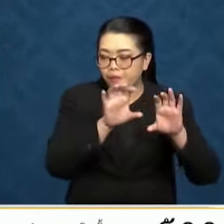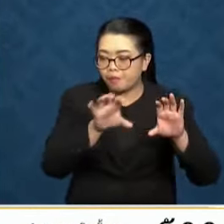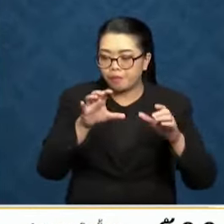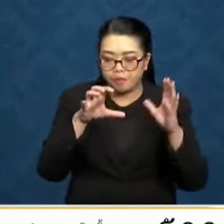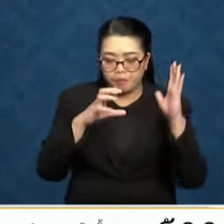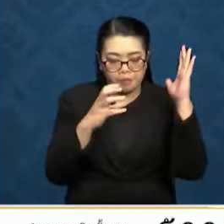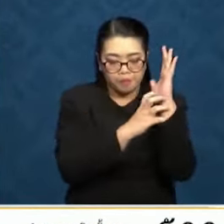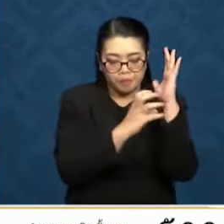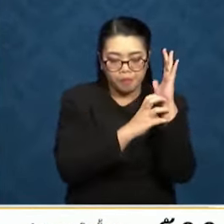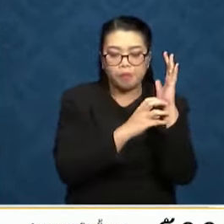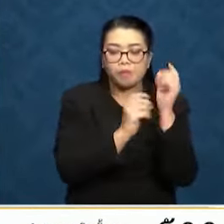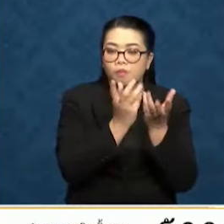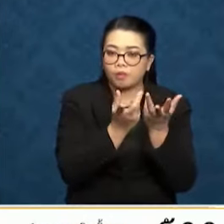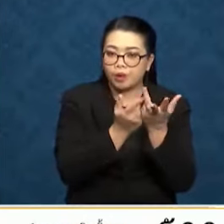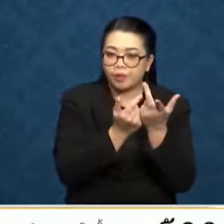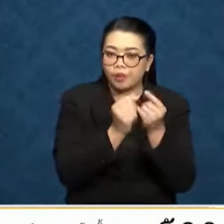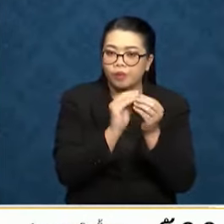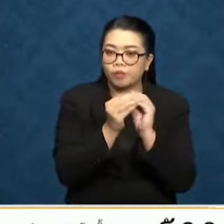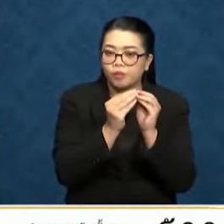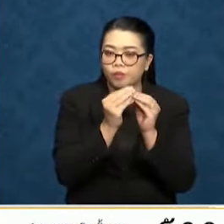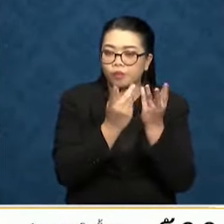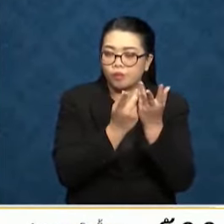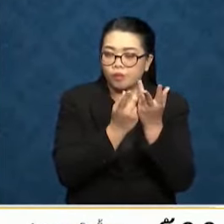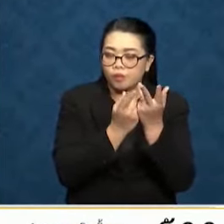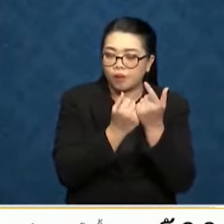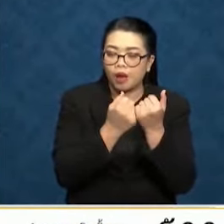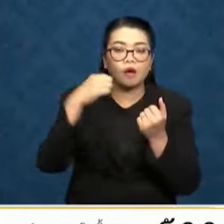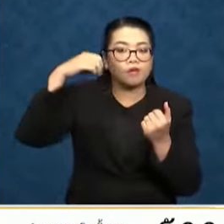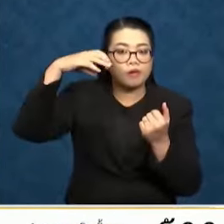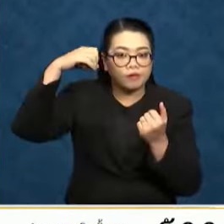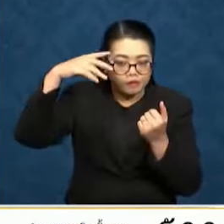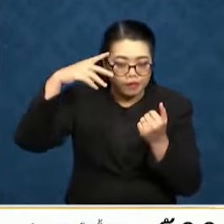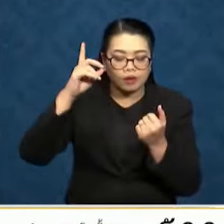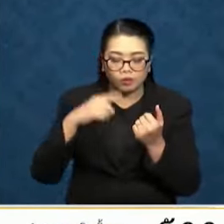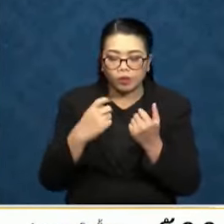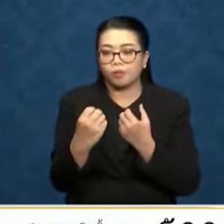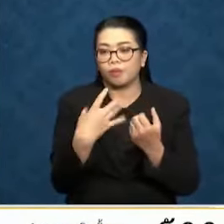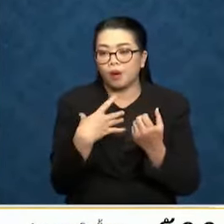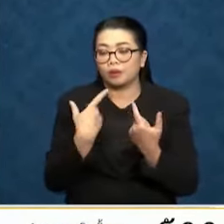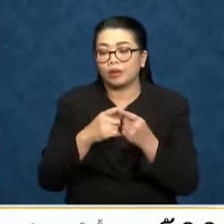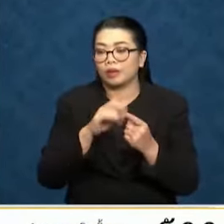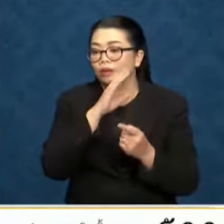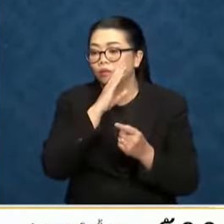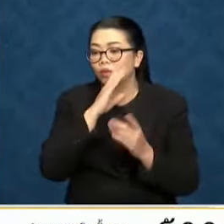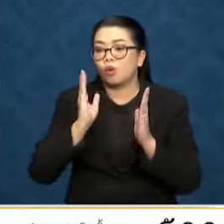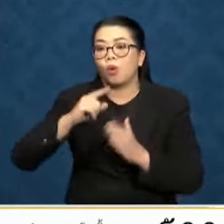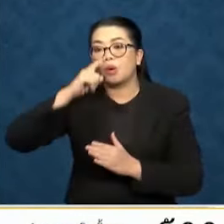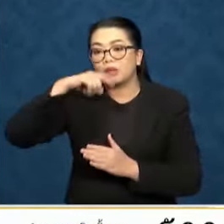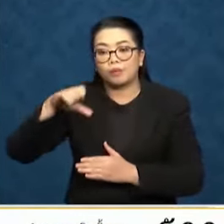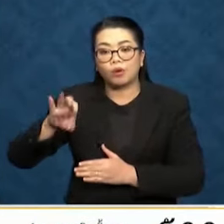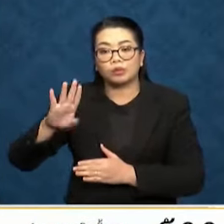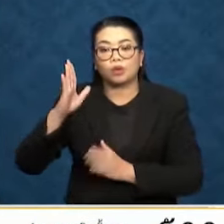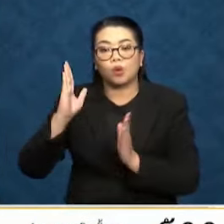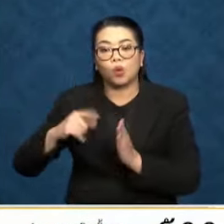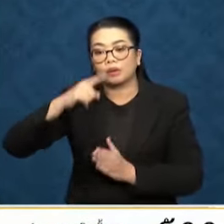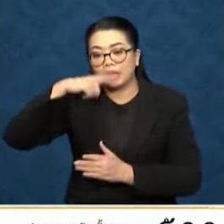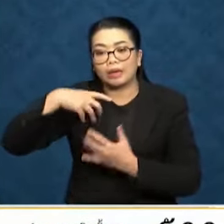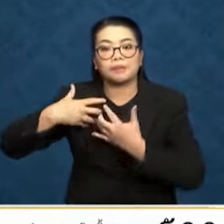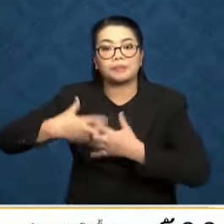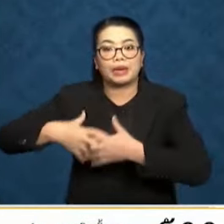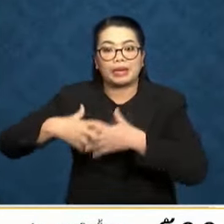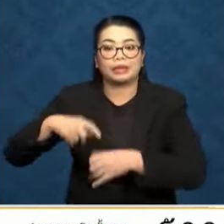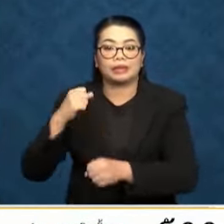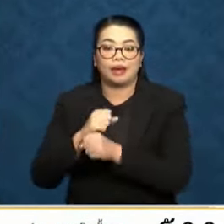แต่มันต้องเป็นการนำเข้าแต่ถ้ามันมีผู้ประกอบการของคนไทยบริษัทคนไทยที่